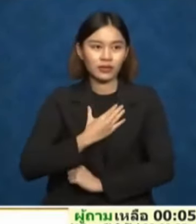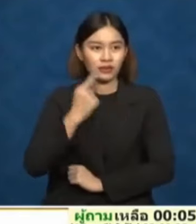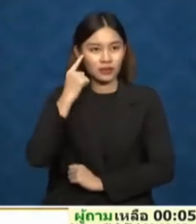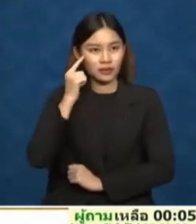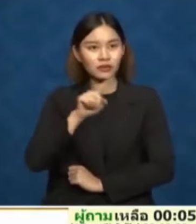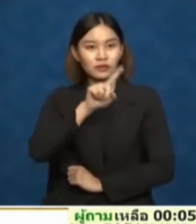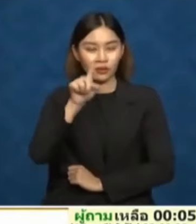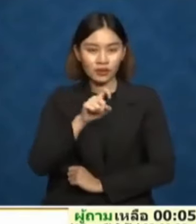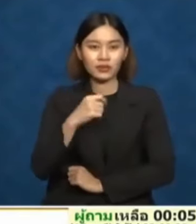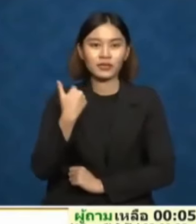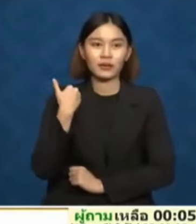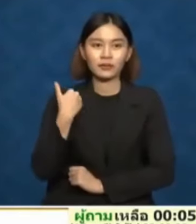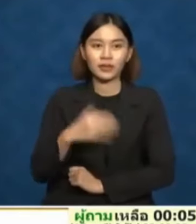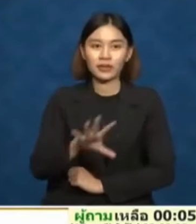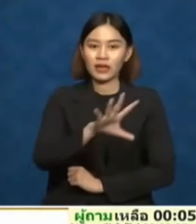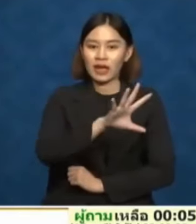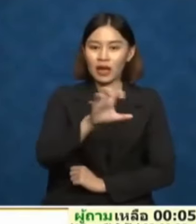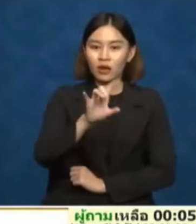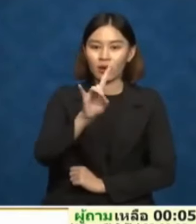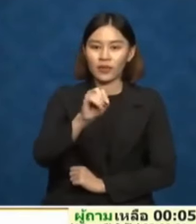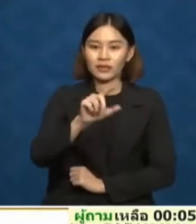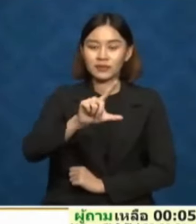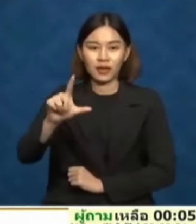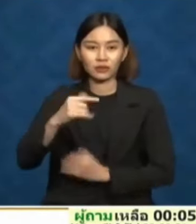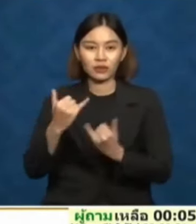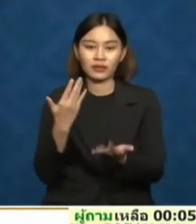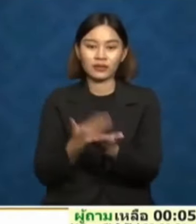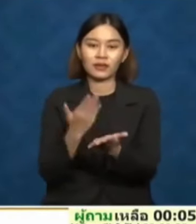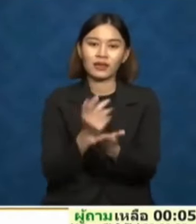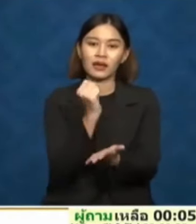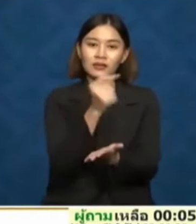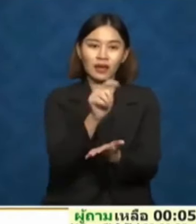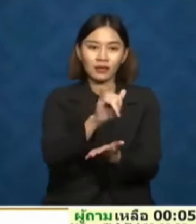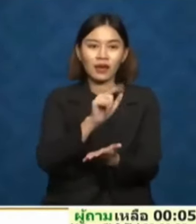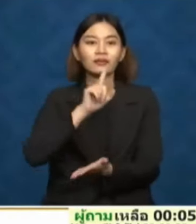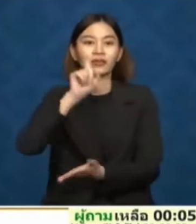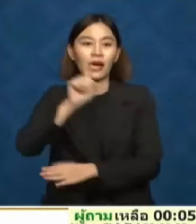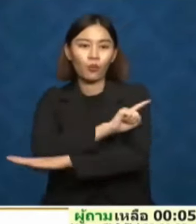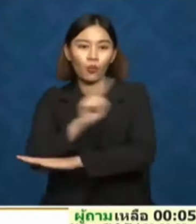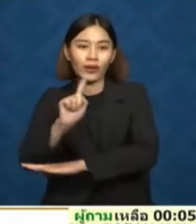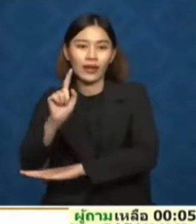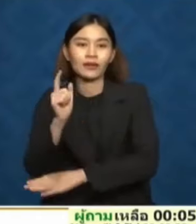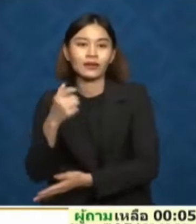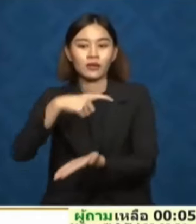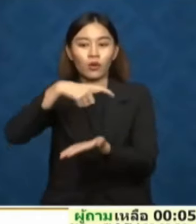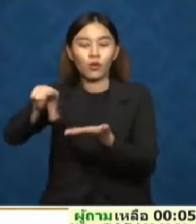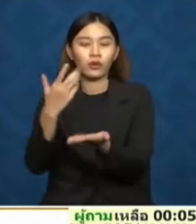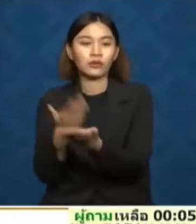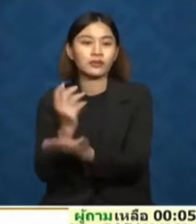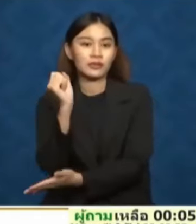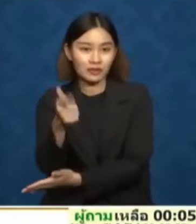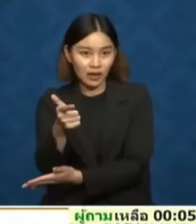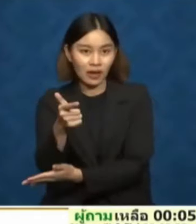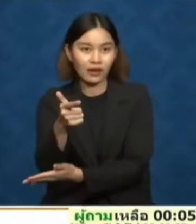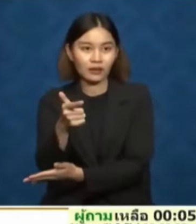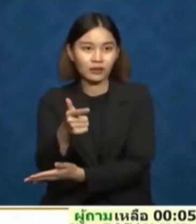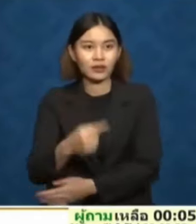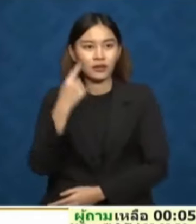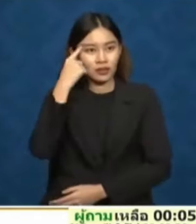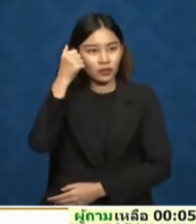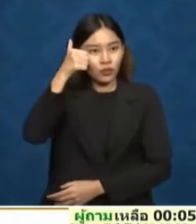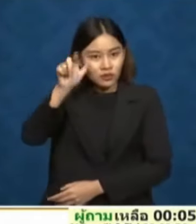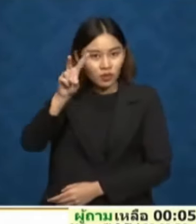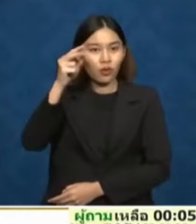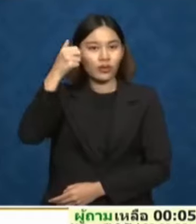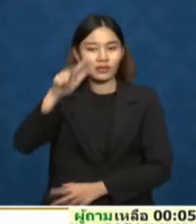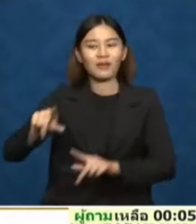ติดใจอยู่ค่ะ580ล้านบาทที่ค้างจ่ายอยู่จะจ่ายเมื่อไหร่และดิฉันก็หวังว่าภายใน 2-3วันนี้